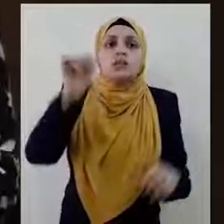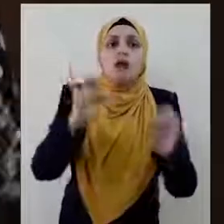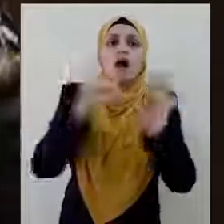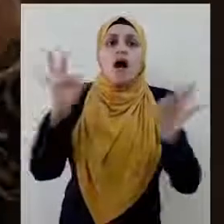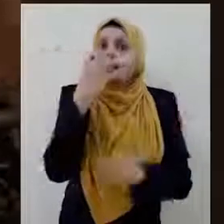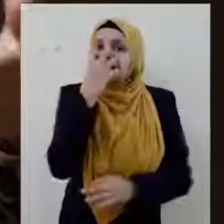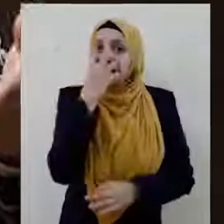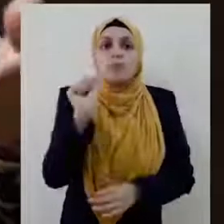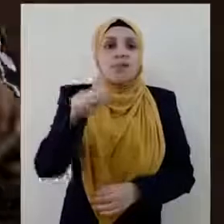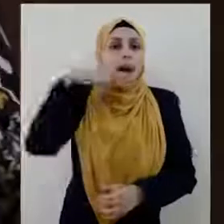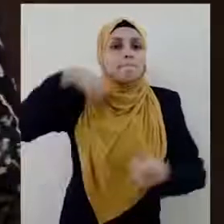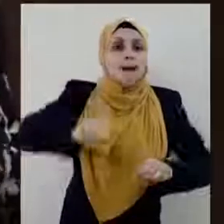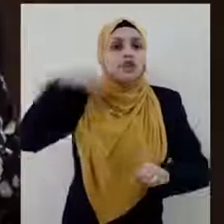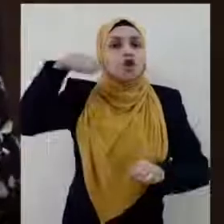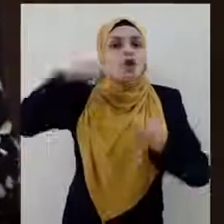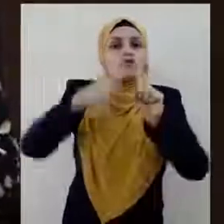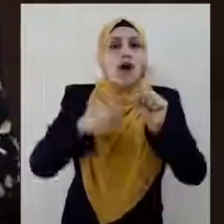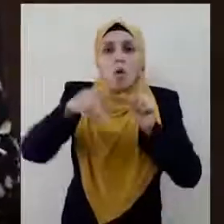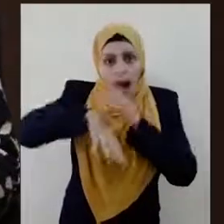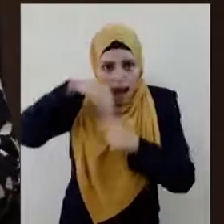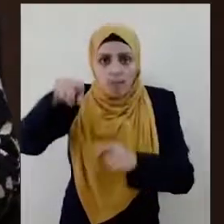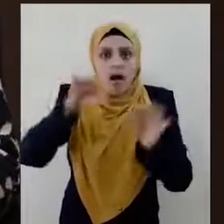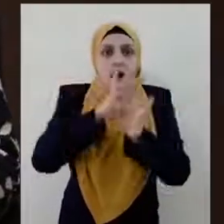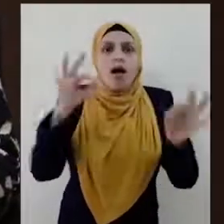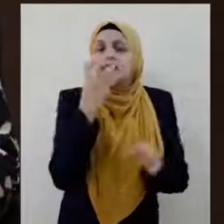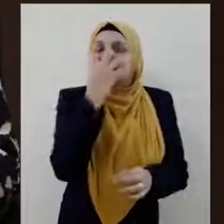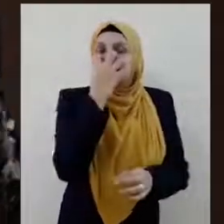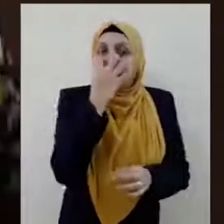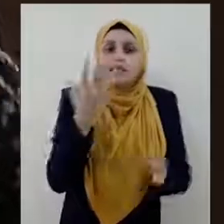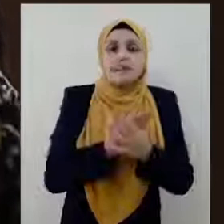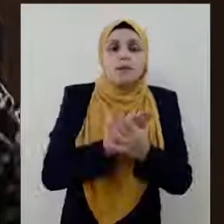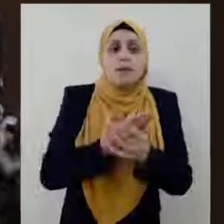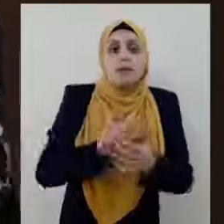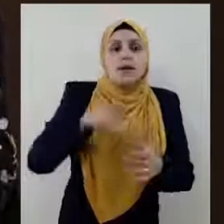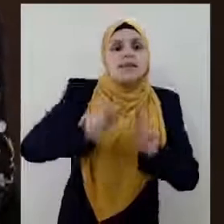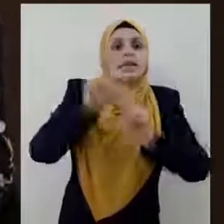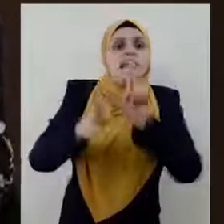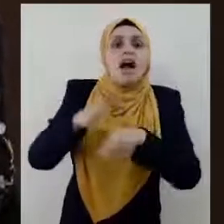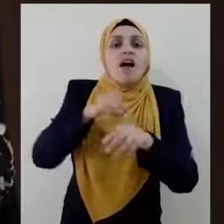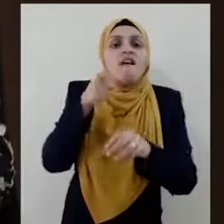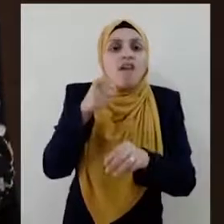دكتور، تتصل بالخط الساخن لمجلس الوزراء اللي عمله علشان